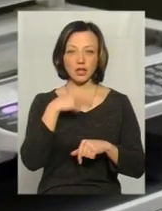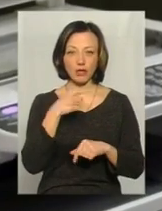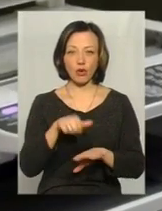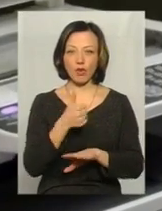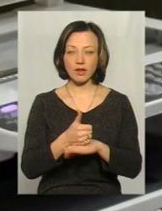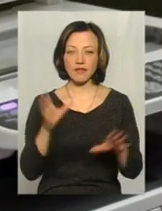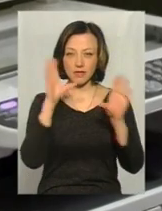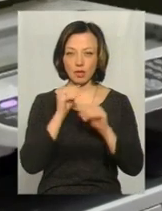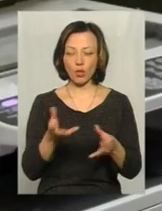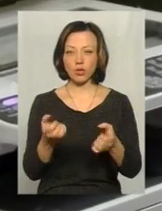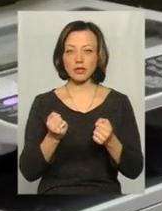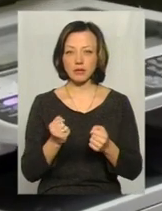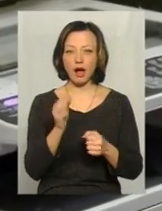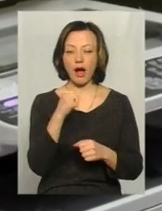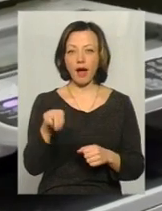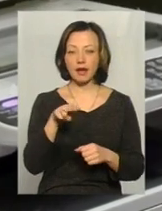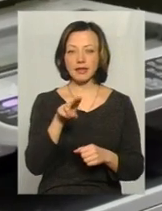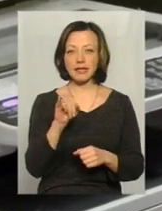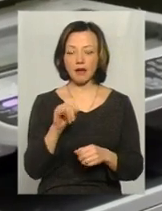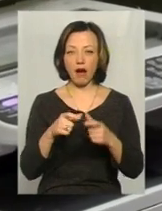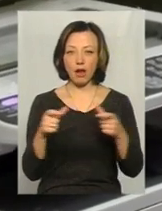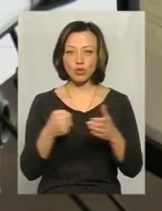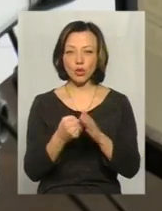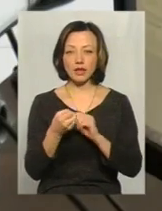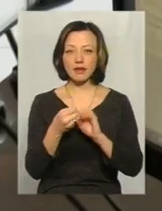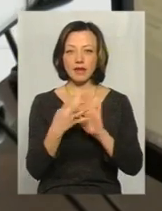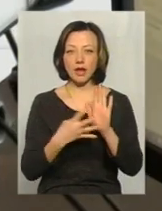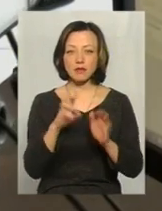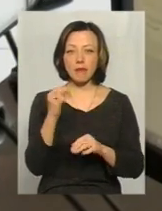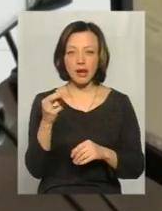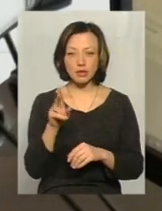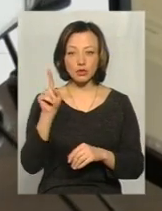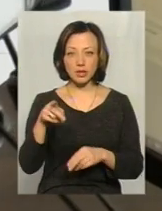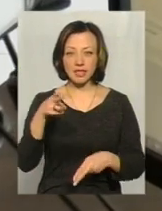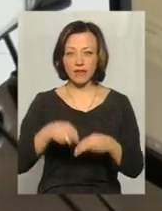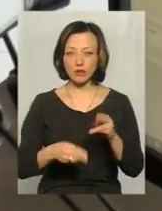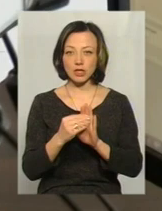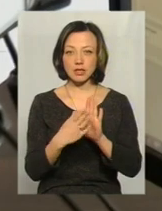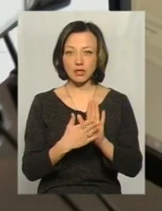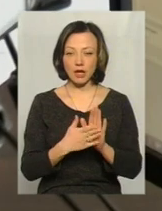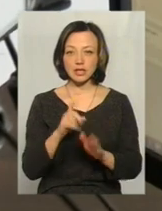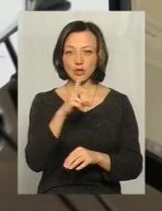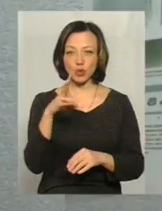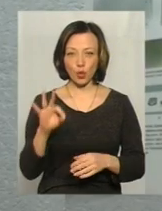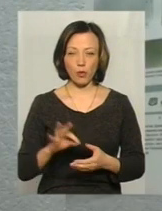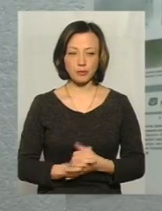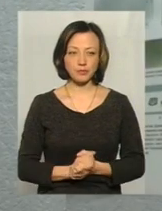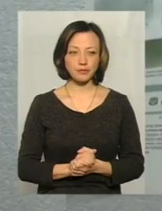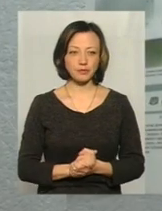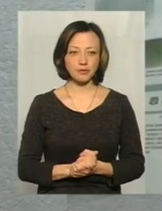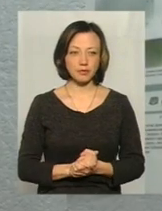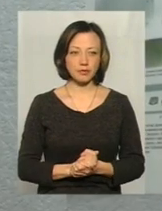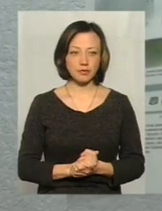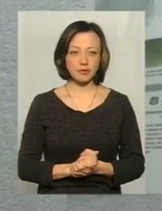головне встигнути отримати ID-картку до 19 березня, бо тоді завершується реєстрація на зовнішнє незалежне